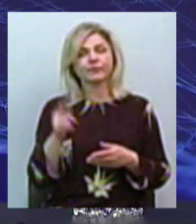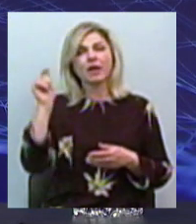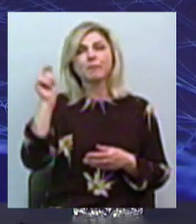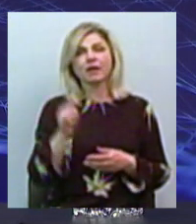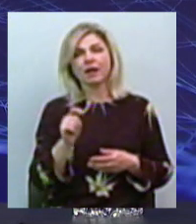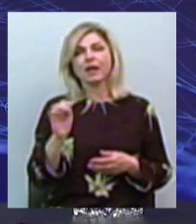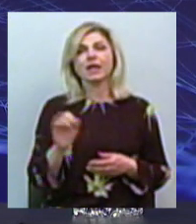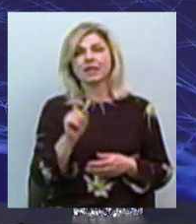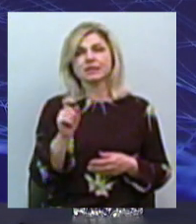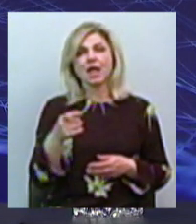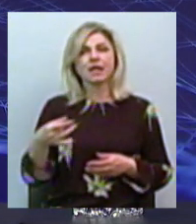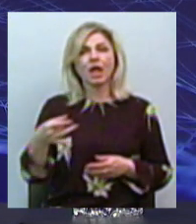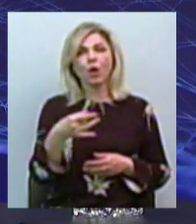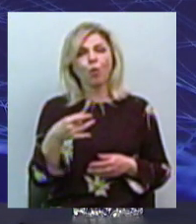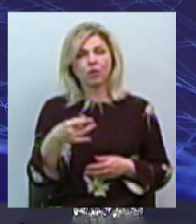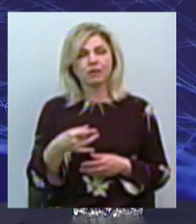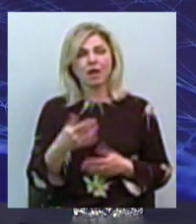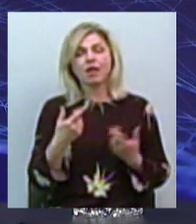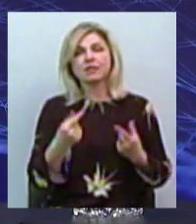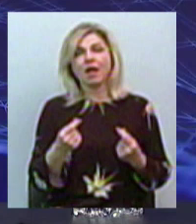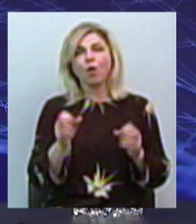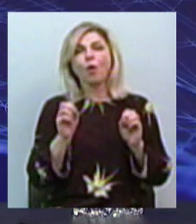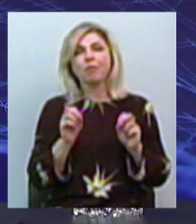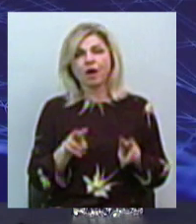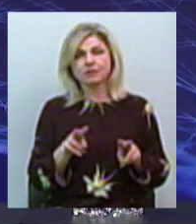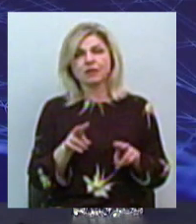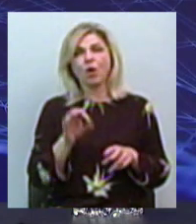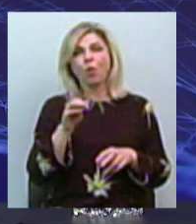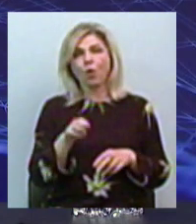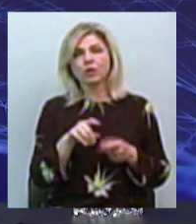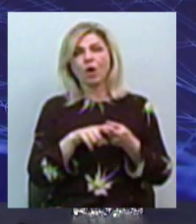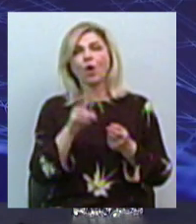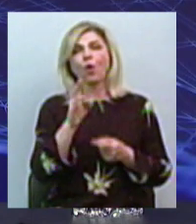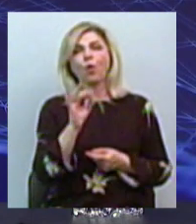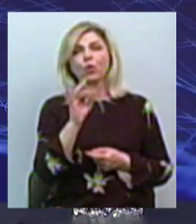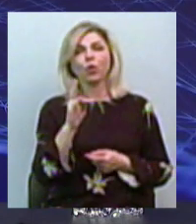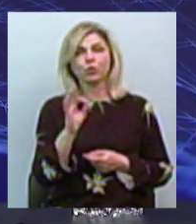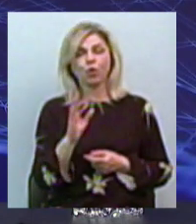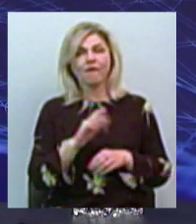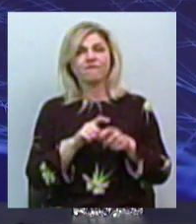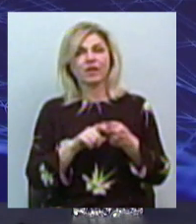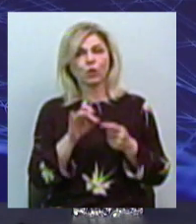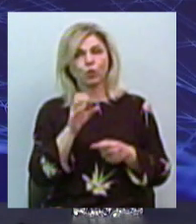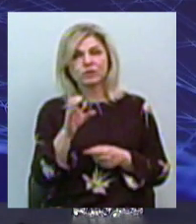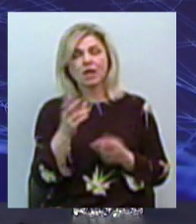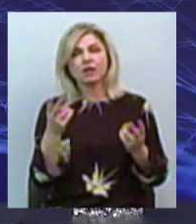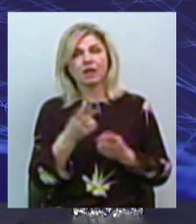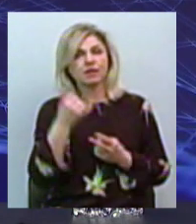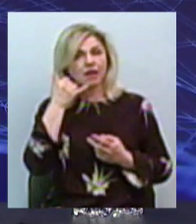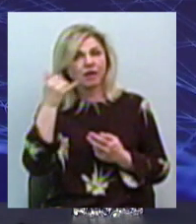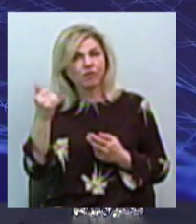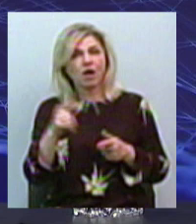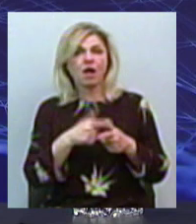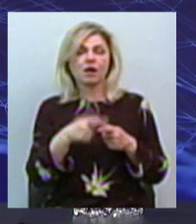регіонів, які, скажімо так, опасні по коронавірусу, це треба зателефонувати або на